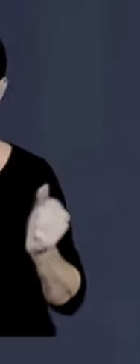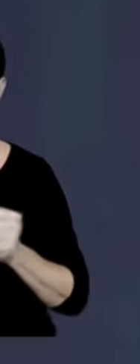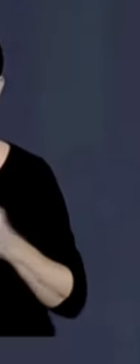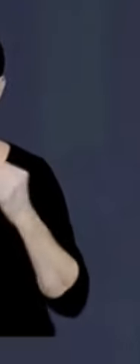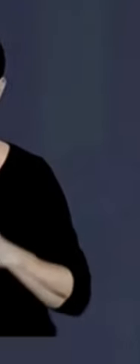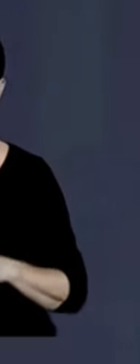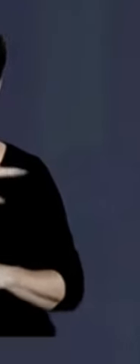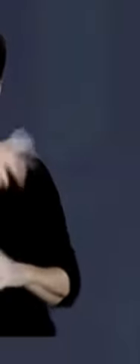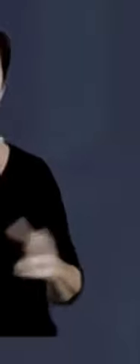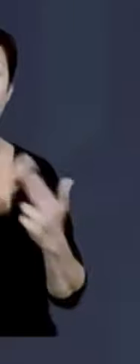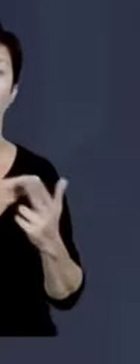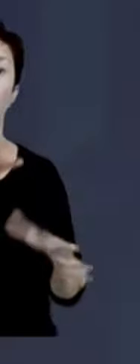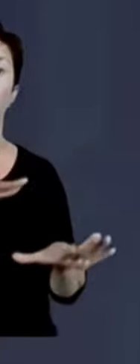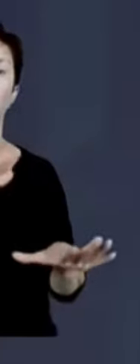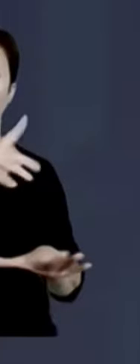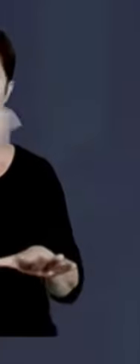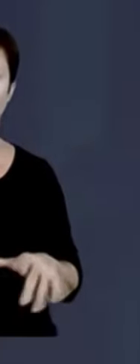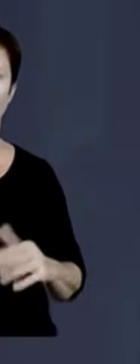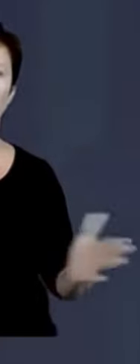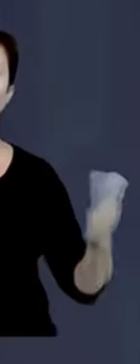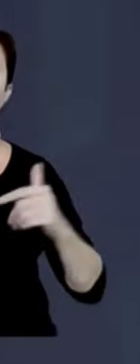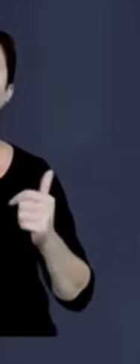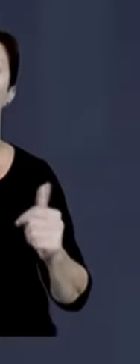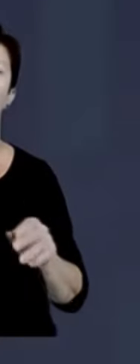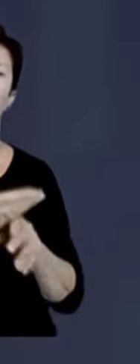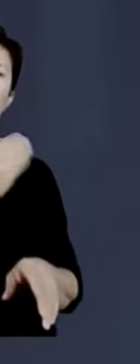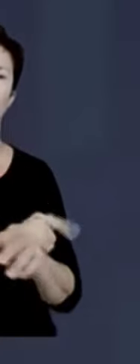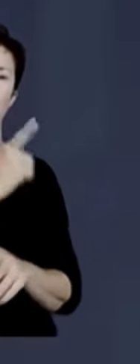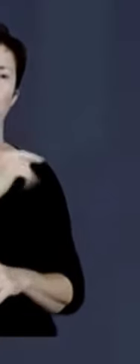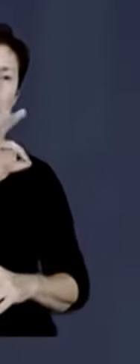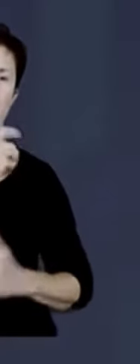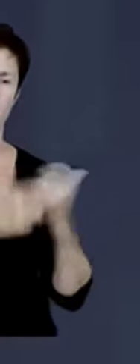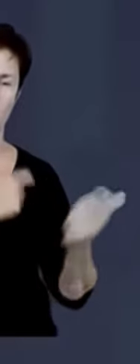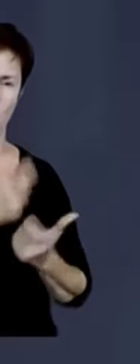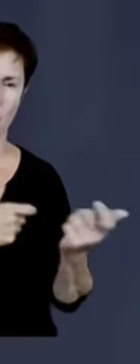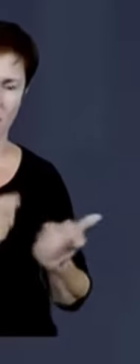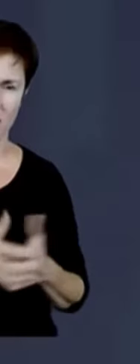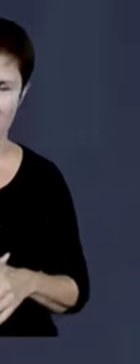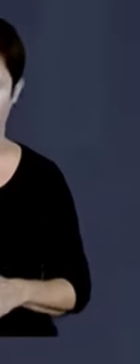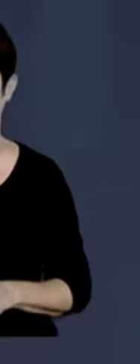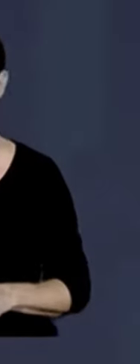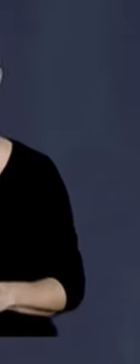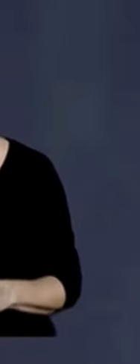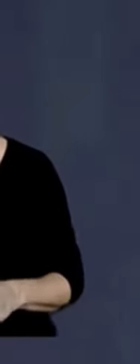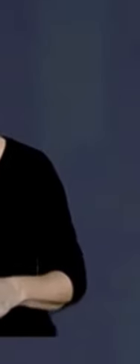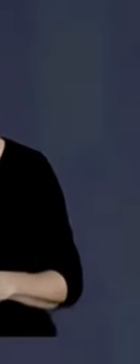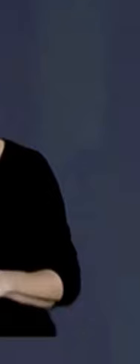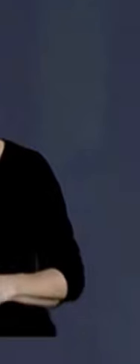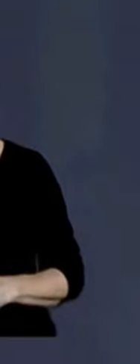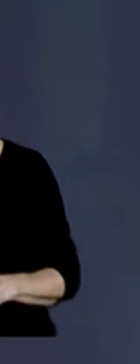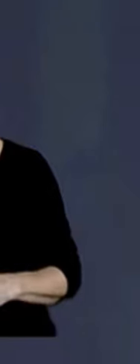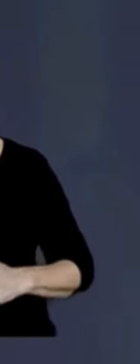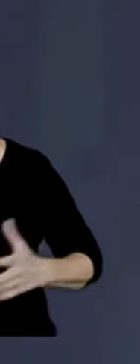no bo dużo ludzi musi sprzątać po tym, co, tak, po, tak. co PiS po, to była pani Anita Kucharska-Dziedzic. No rozbawiła mnie naprawdę,